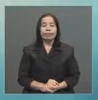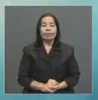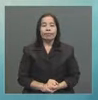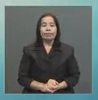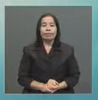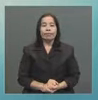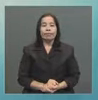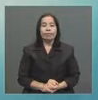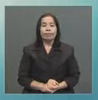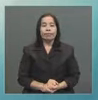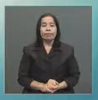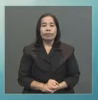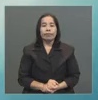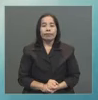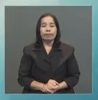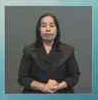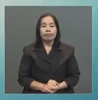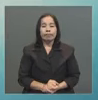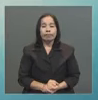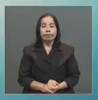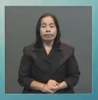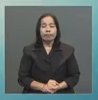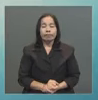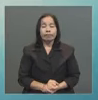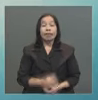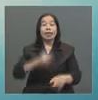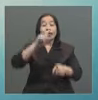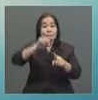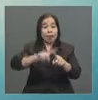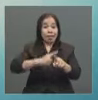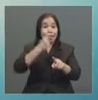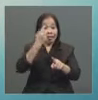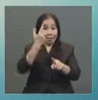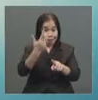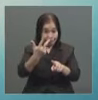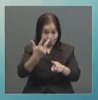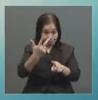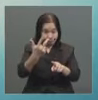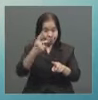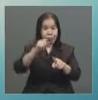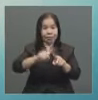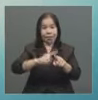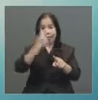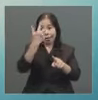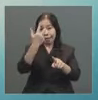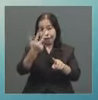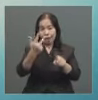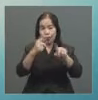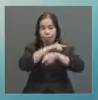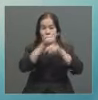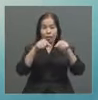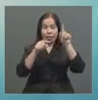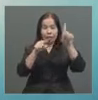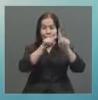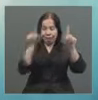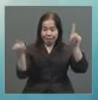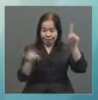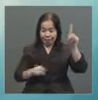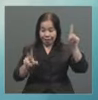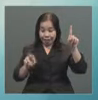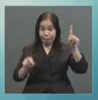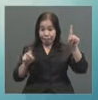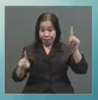ในเรื่องของการเรียนรู้พอเดือนมีนามีภาพนี้อยู่ด้วยนะครับเดือนมีนาคมเนี่ยจะเห็น